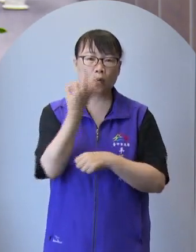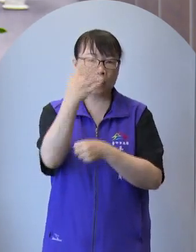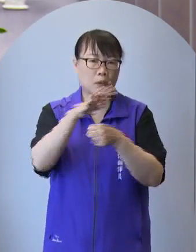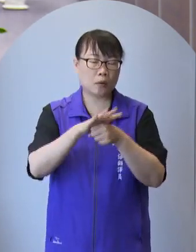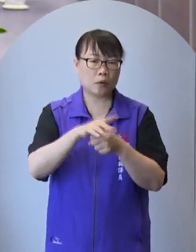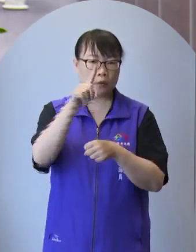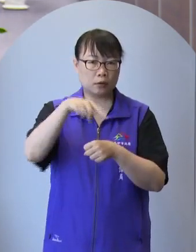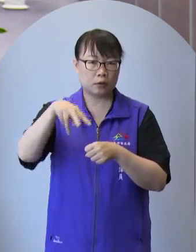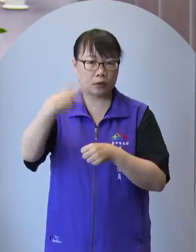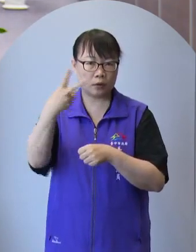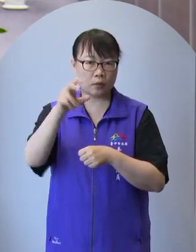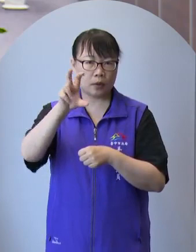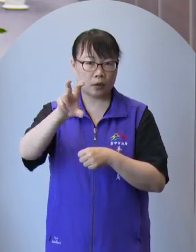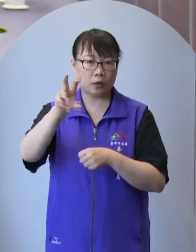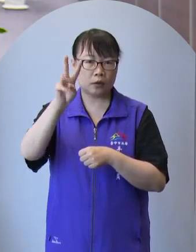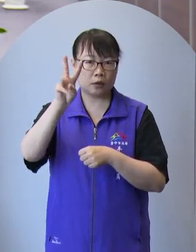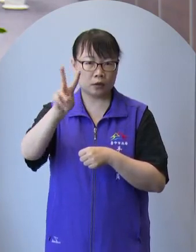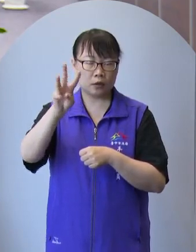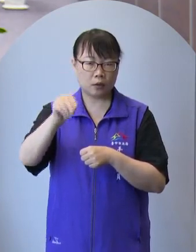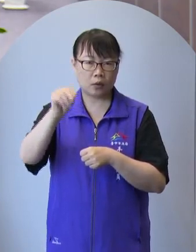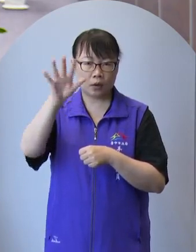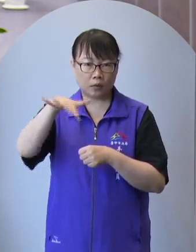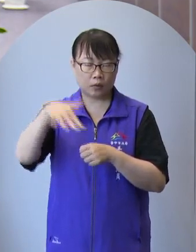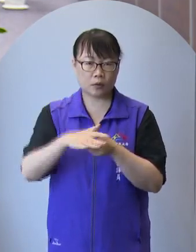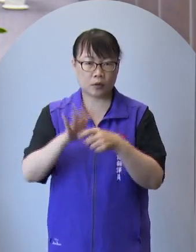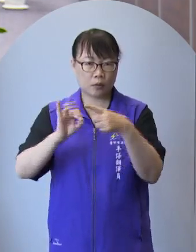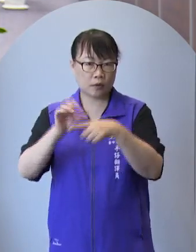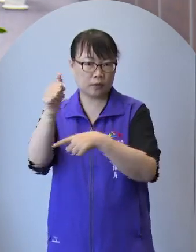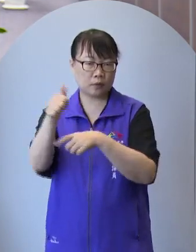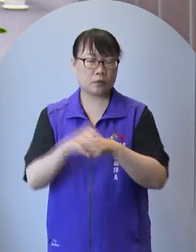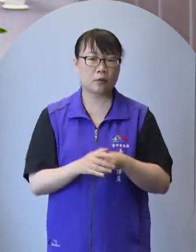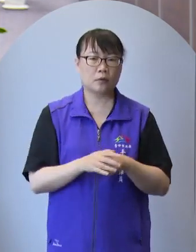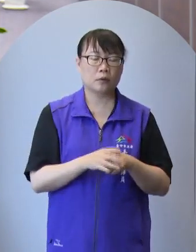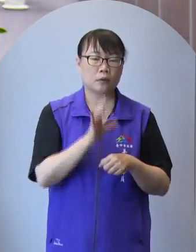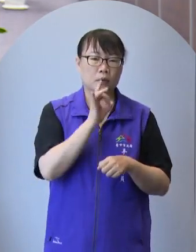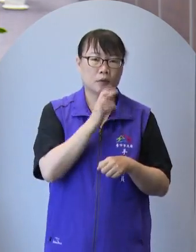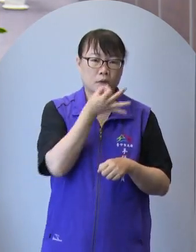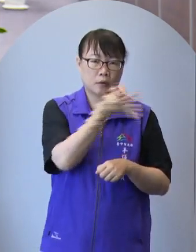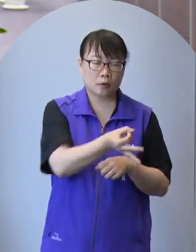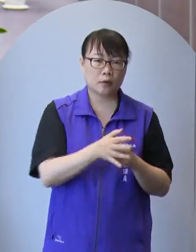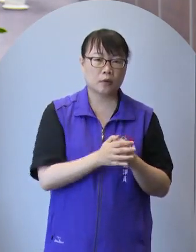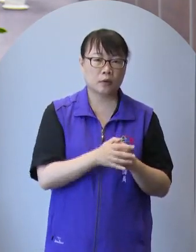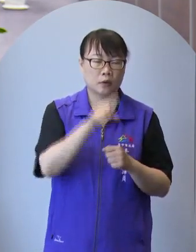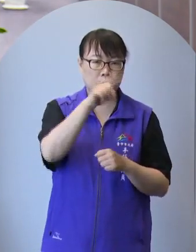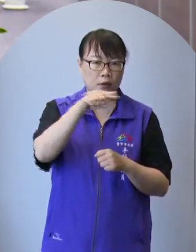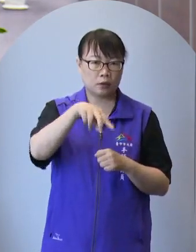款1272万5000元，比例50%。地方配合款